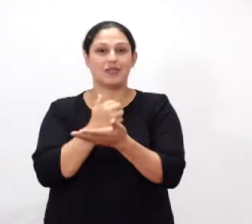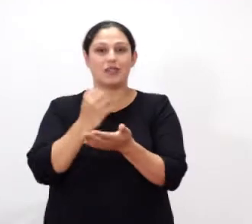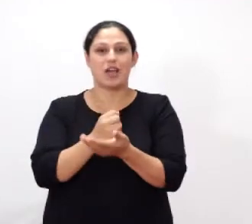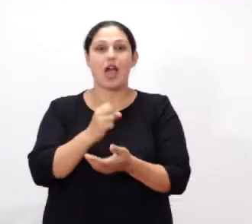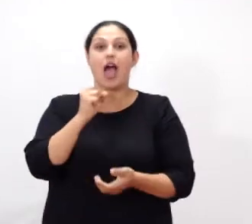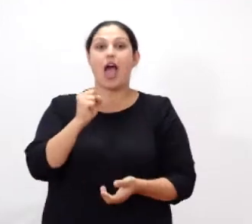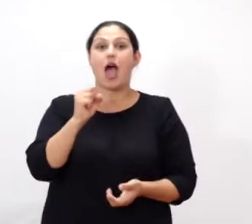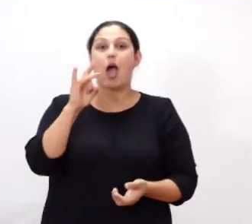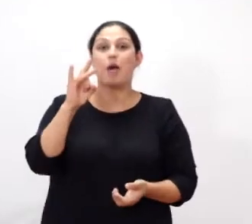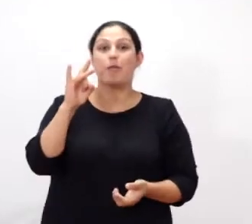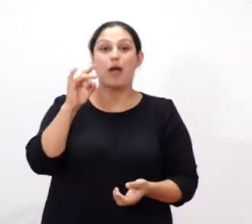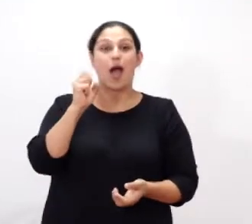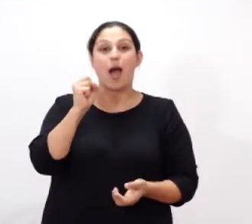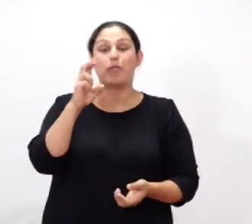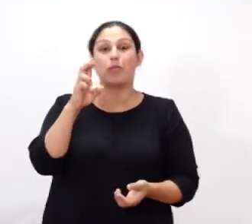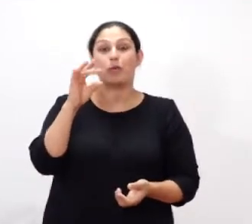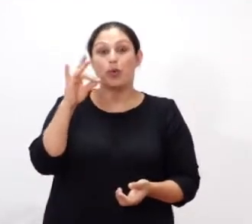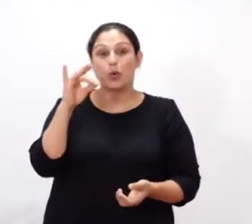ابرو